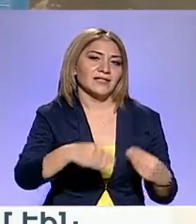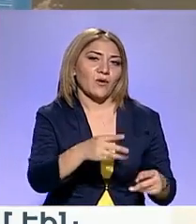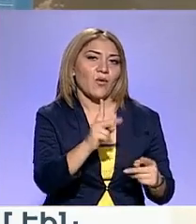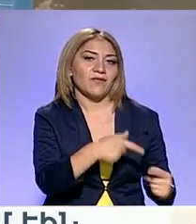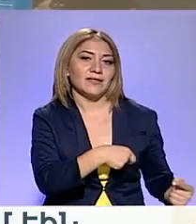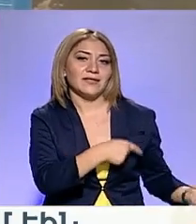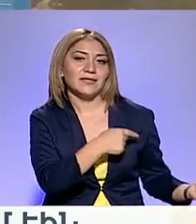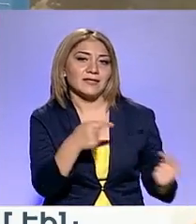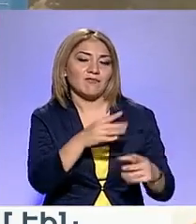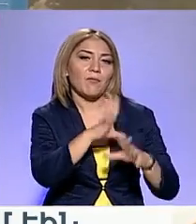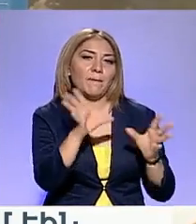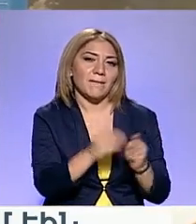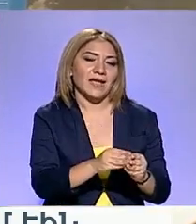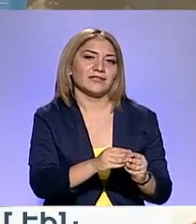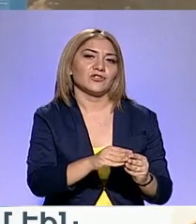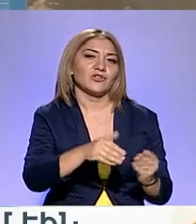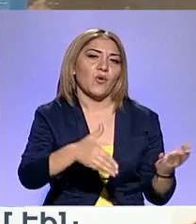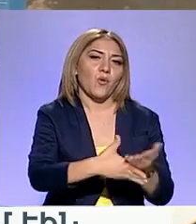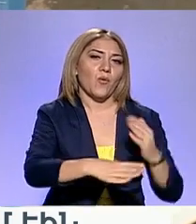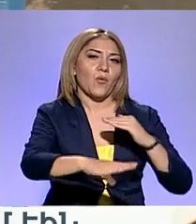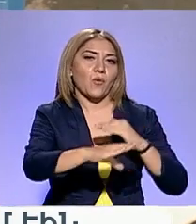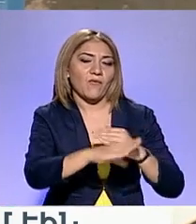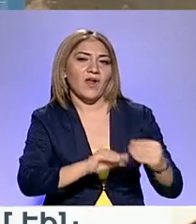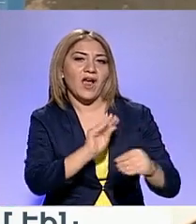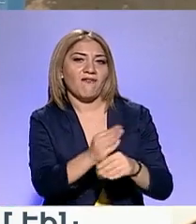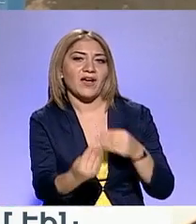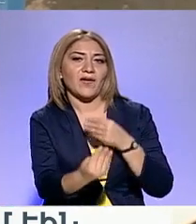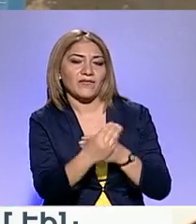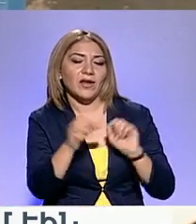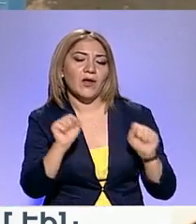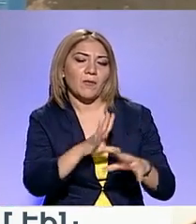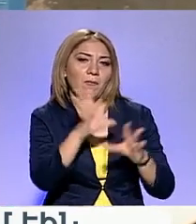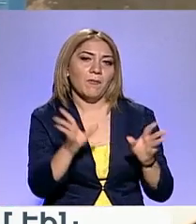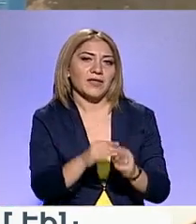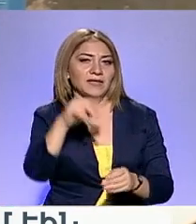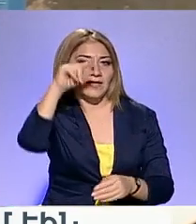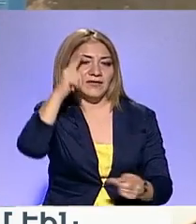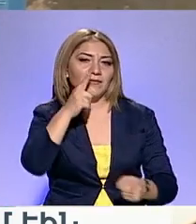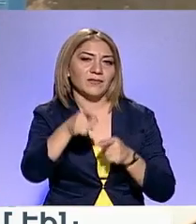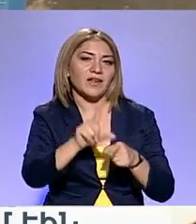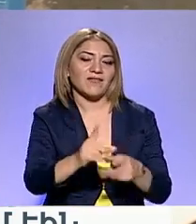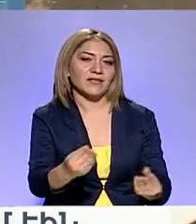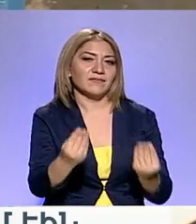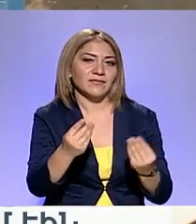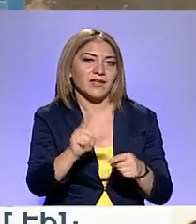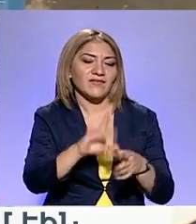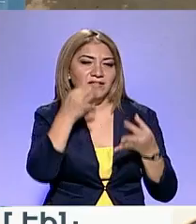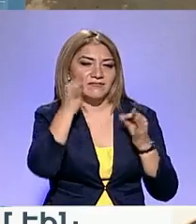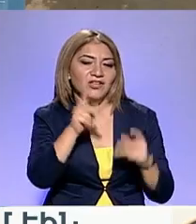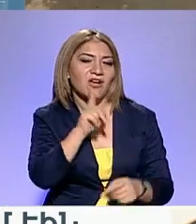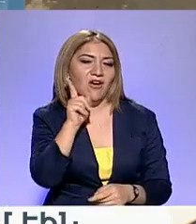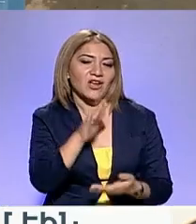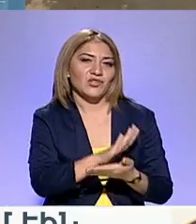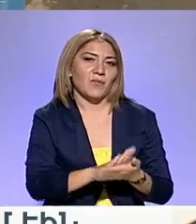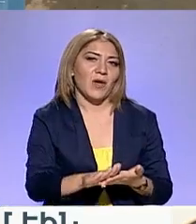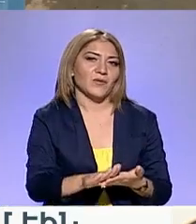կարողանանք համատեղ ուժերով փոխադարձ վերահսկողությամբ և փոխլրացնելու սկզբունքով Երևան դարձնենք ավելի բարեկեցիկ, կանաչ, մաքուր